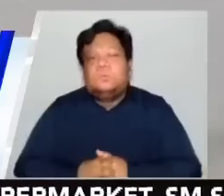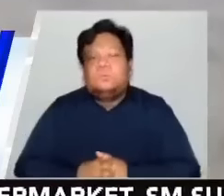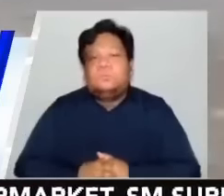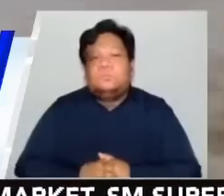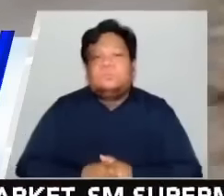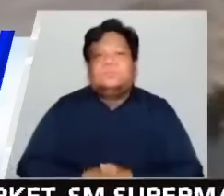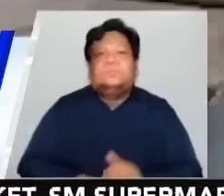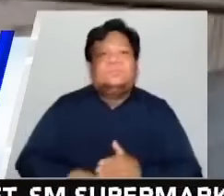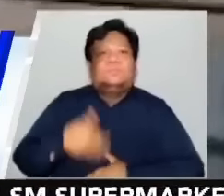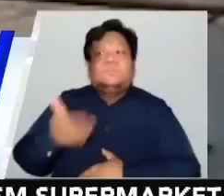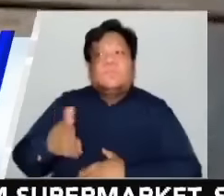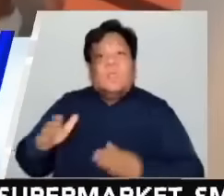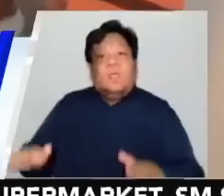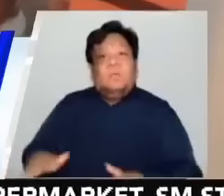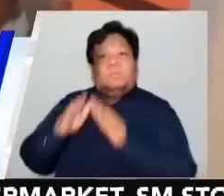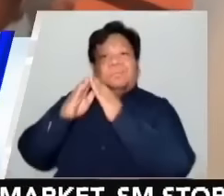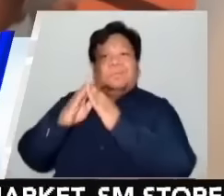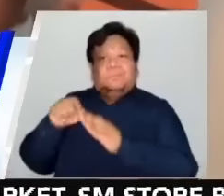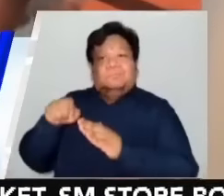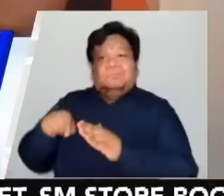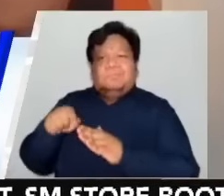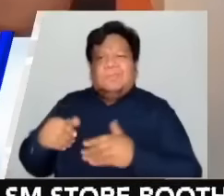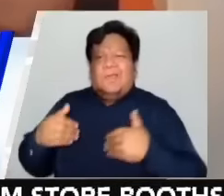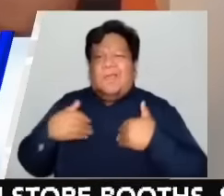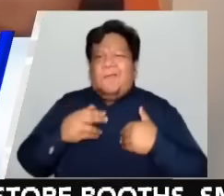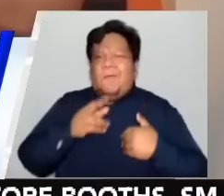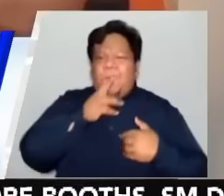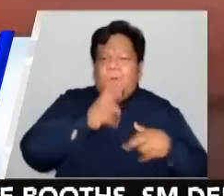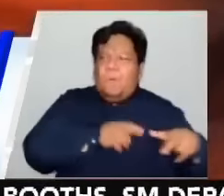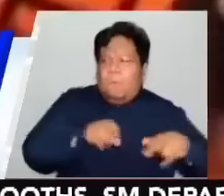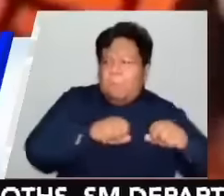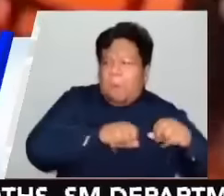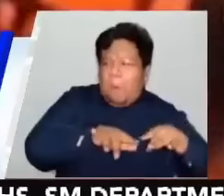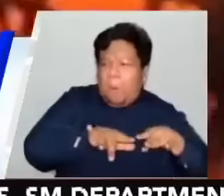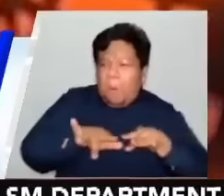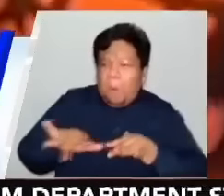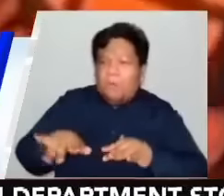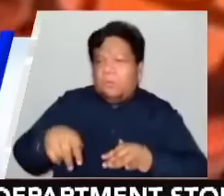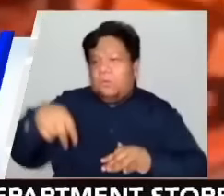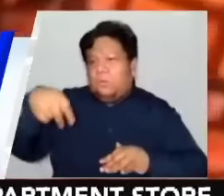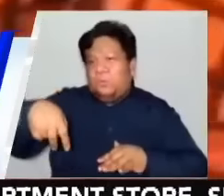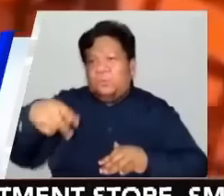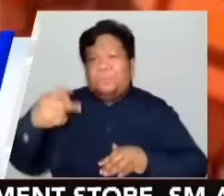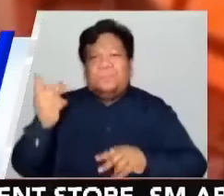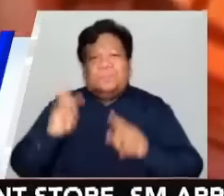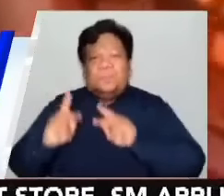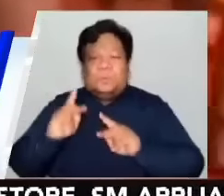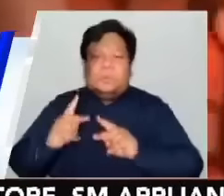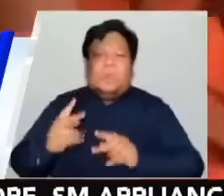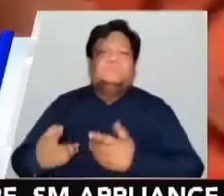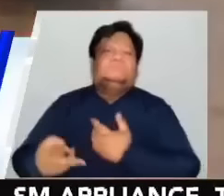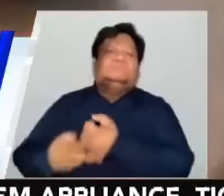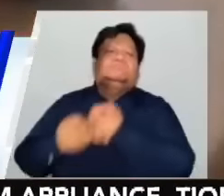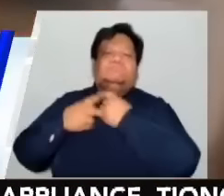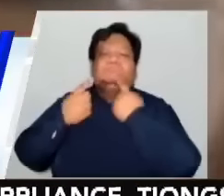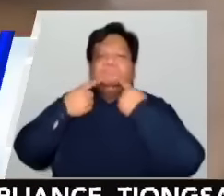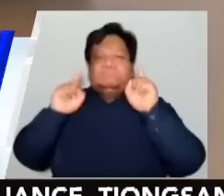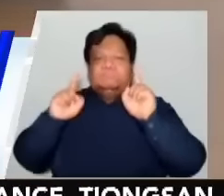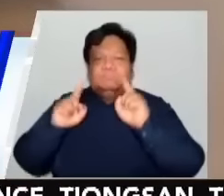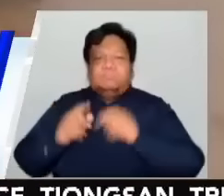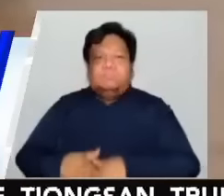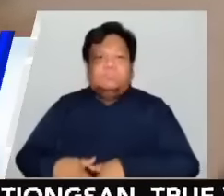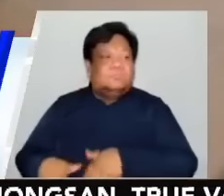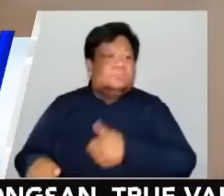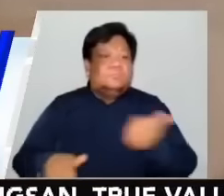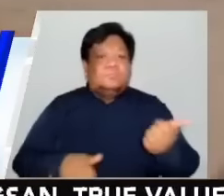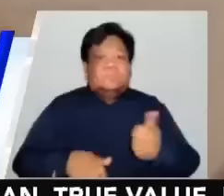na-trap sa rumaragasang ilog ang sinagip ng mga rescuer sa Vinzon camarinas Norte nag rubber boat ang mga rescuer